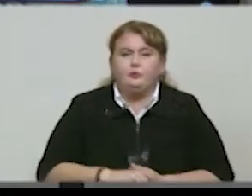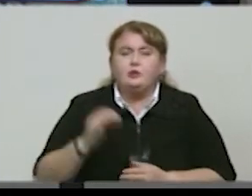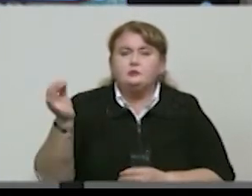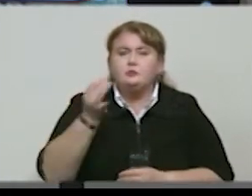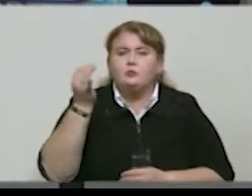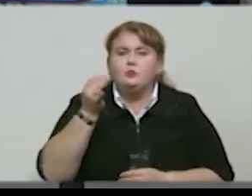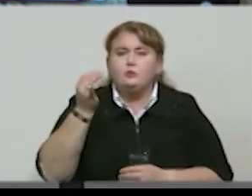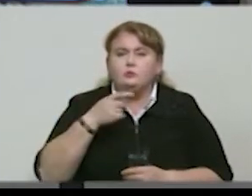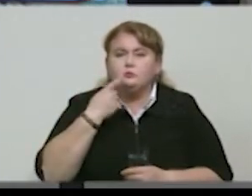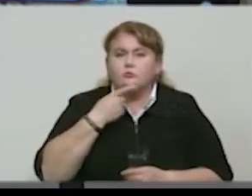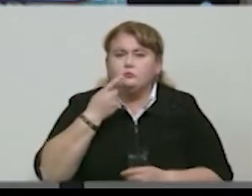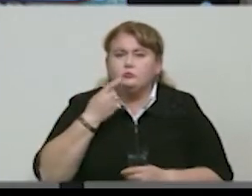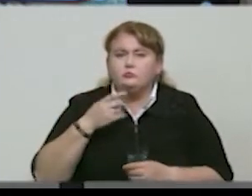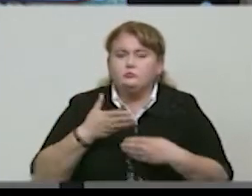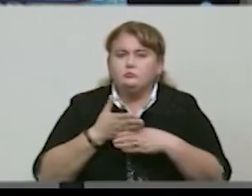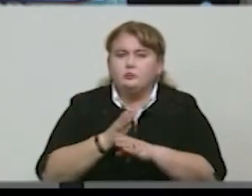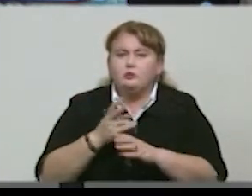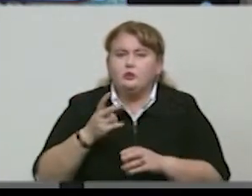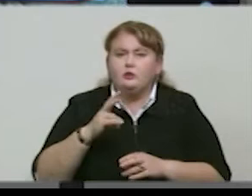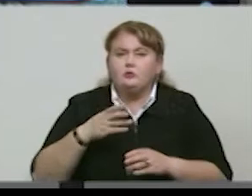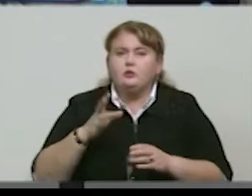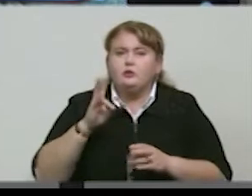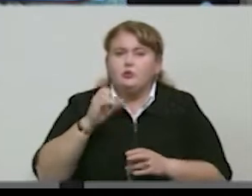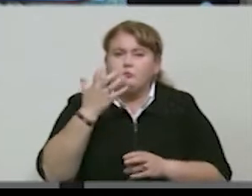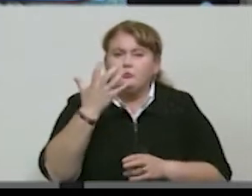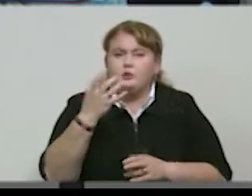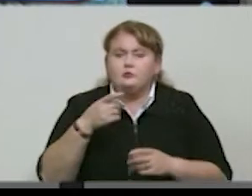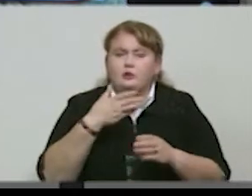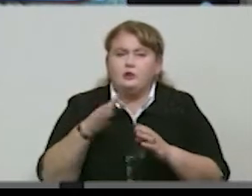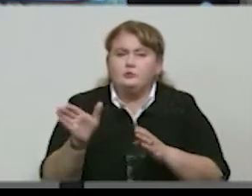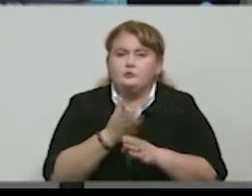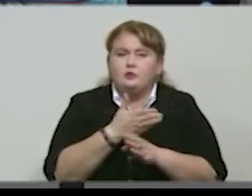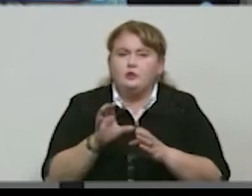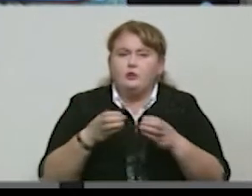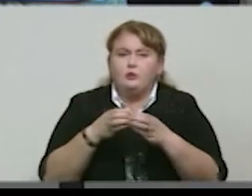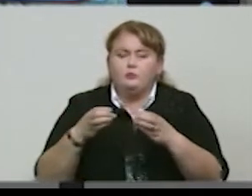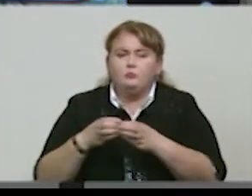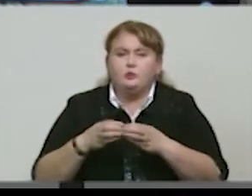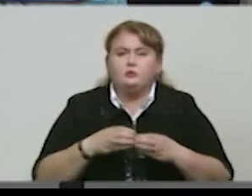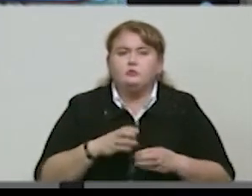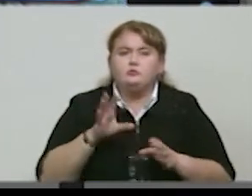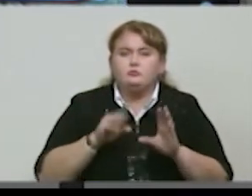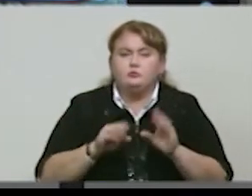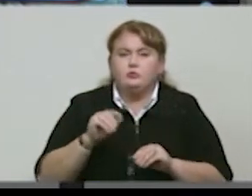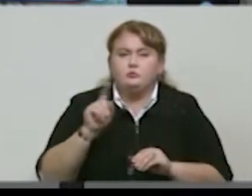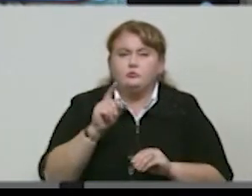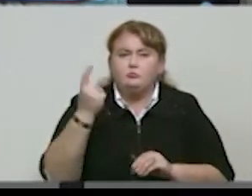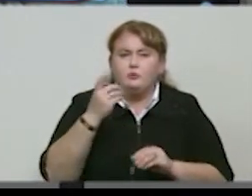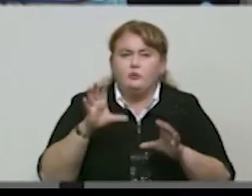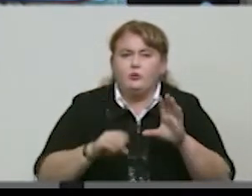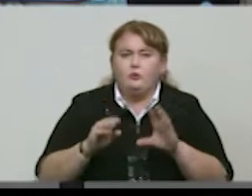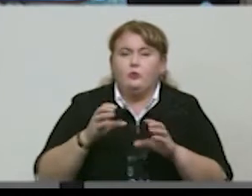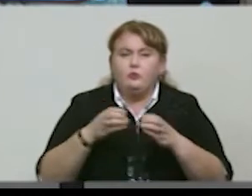Историки делят Первую мировую войну на 5 отдельных кампаний и считают, первая